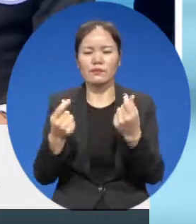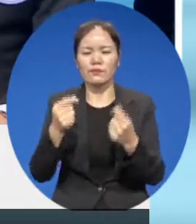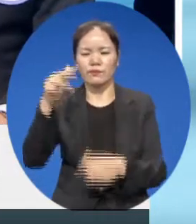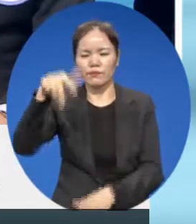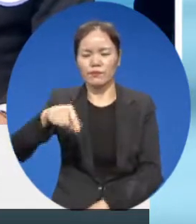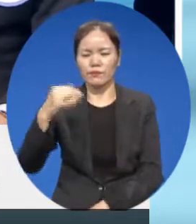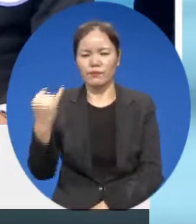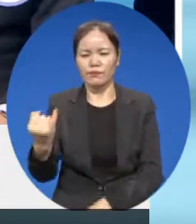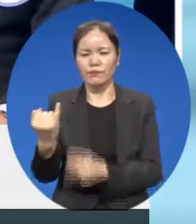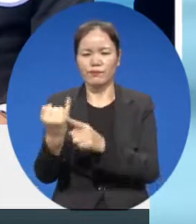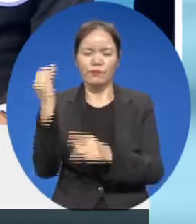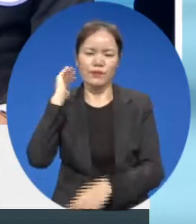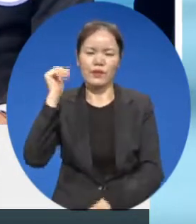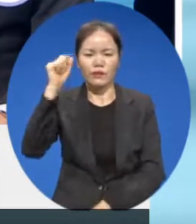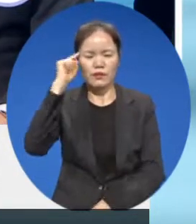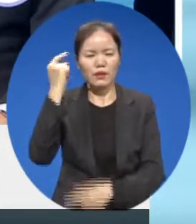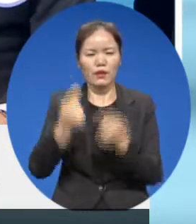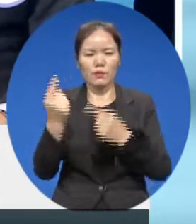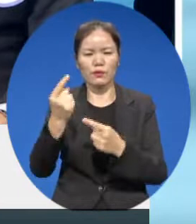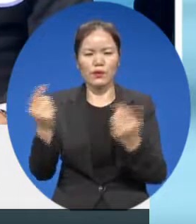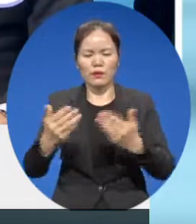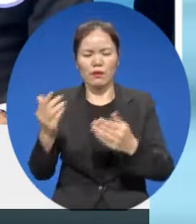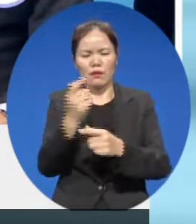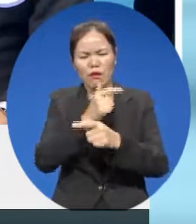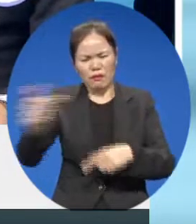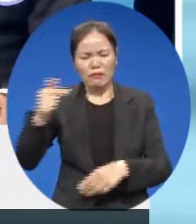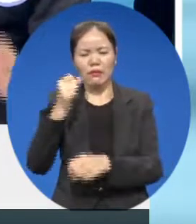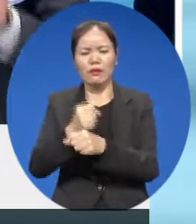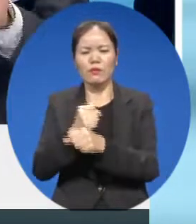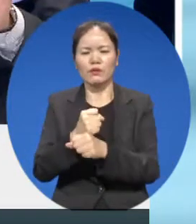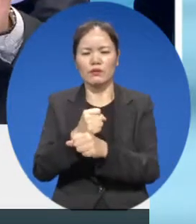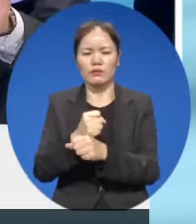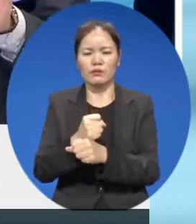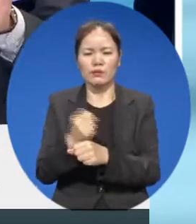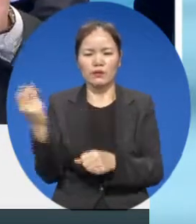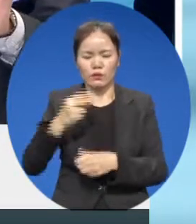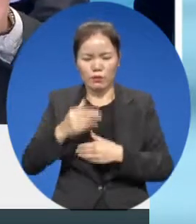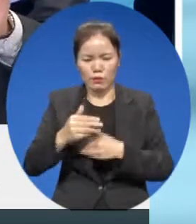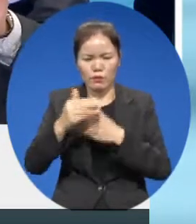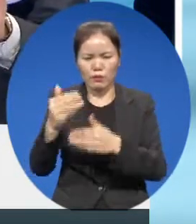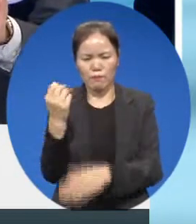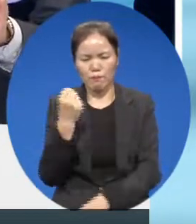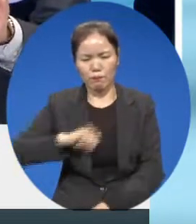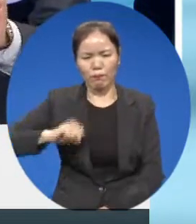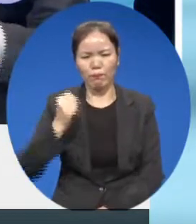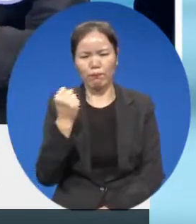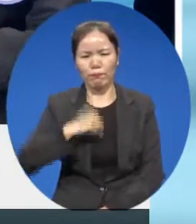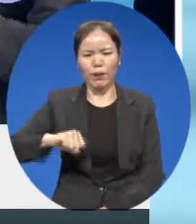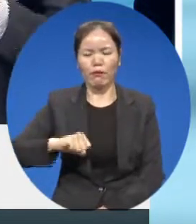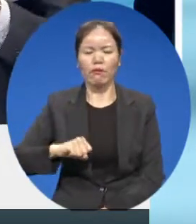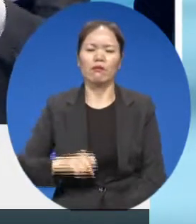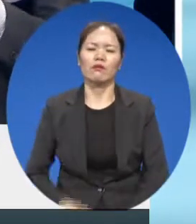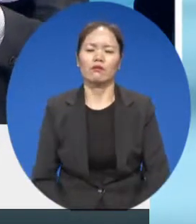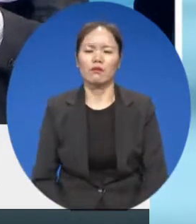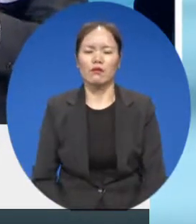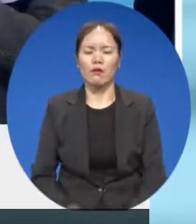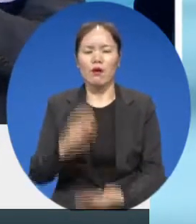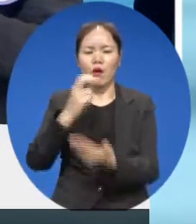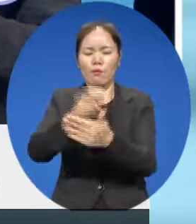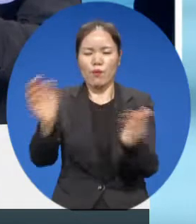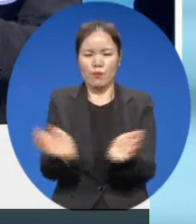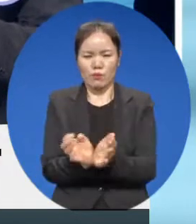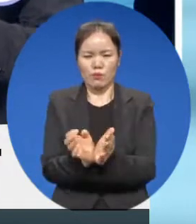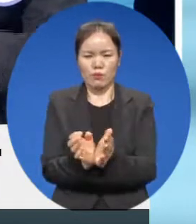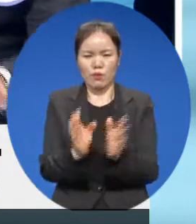대통령의 예상보다 너무 일을 크게 만들어 버렸어요 그리고 절차를 많이 어기면서 법원에서도 어쨌든 집행정지 결정이